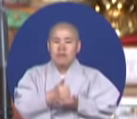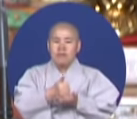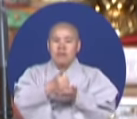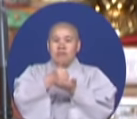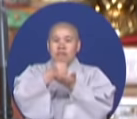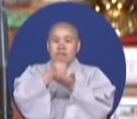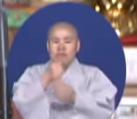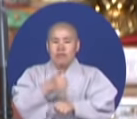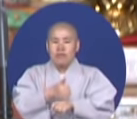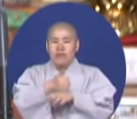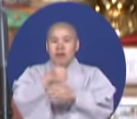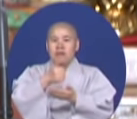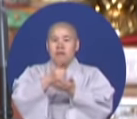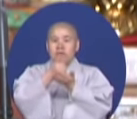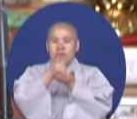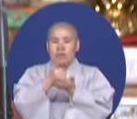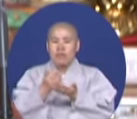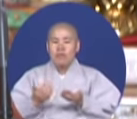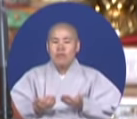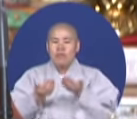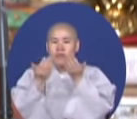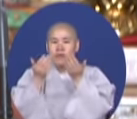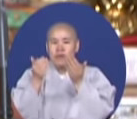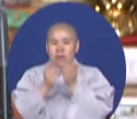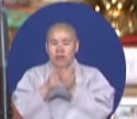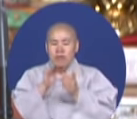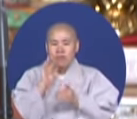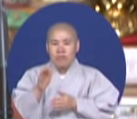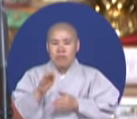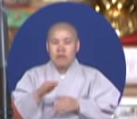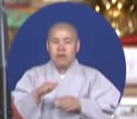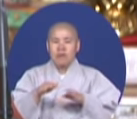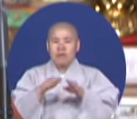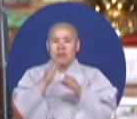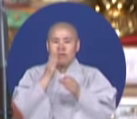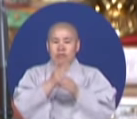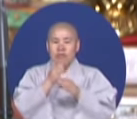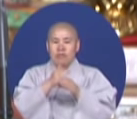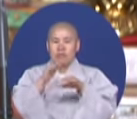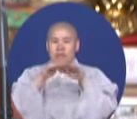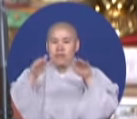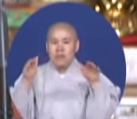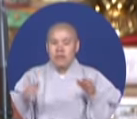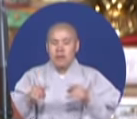올리고. 그런데 이 중단은 의미가 둘인데요. 하나는